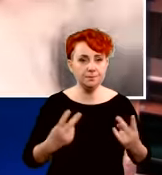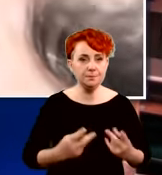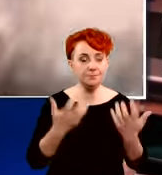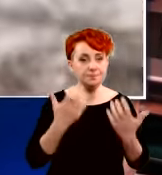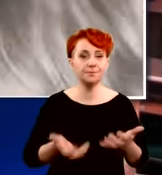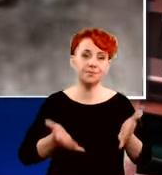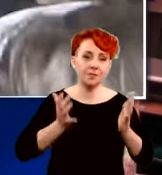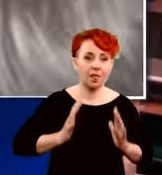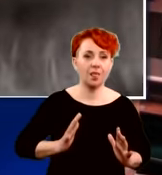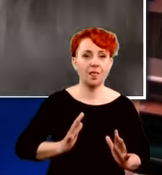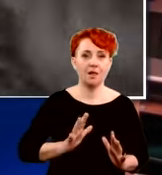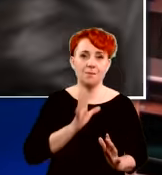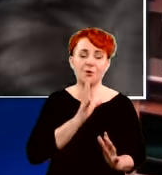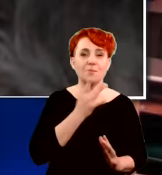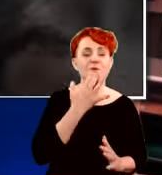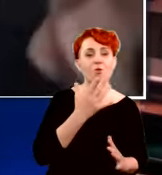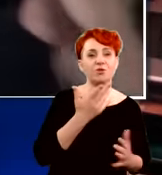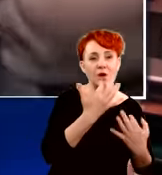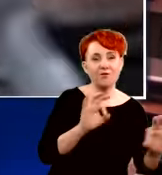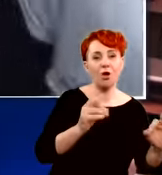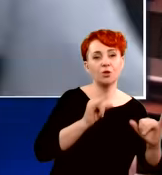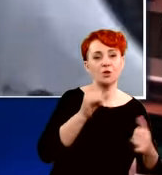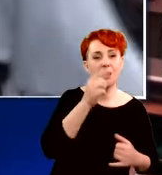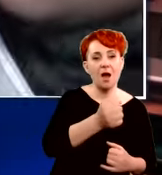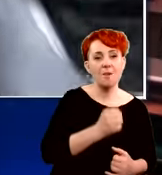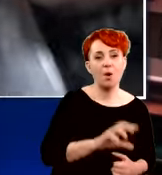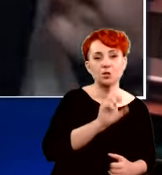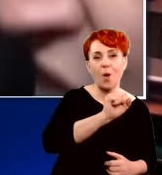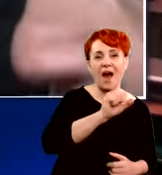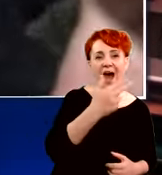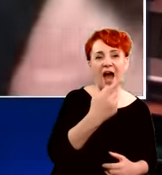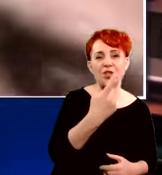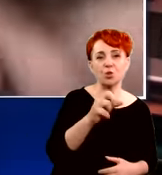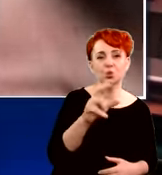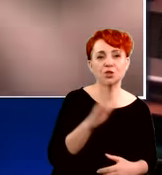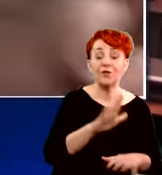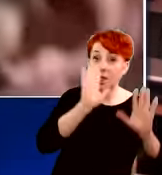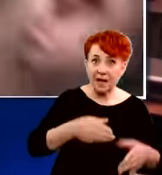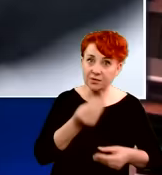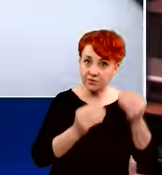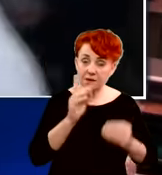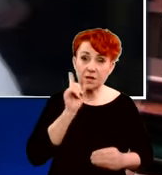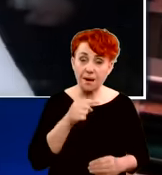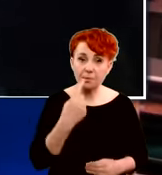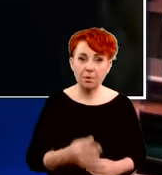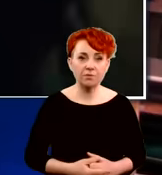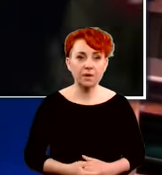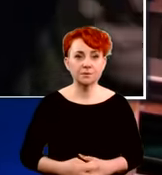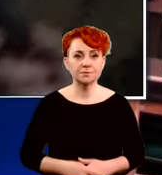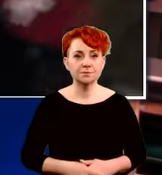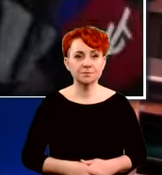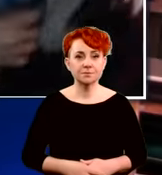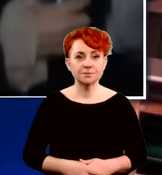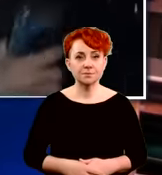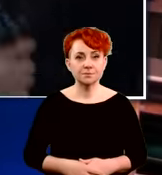jak poseł Andruszkiewicz. Ale i ma pan, bardzo proszę. Nawet więcej pan będzie mówił. Dokładnie, pan mówi więcej, panie pośle.